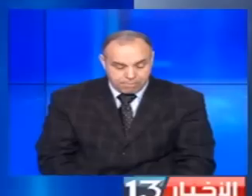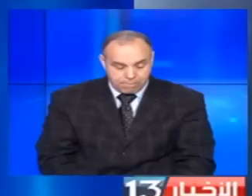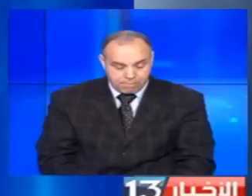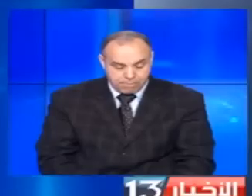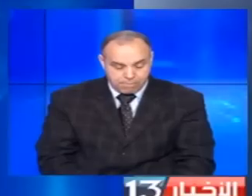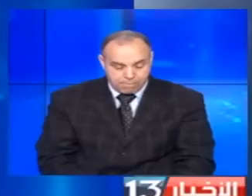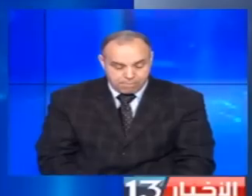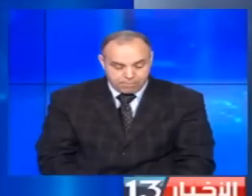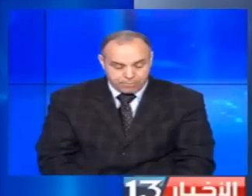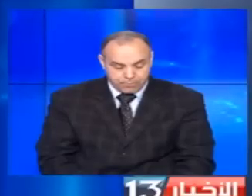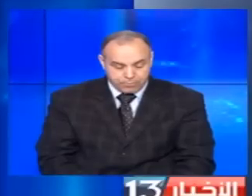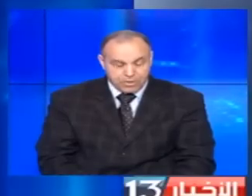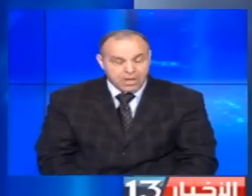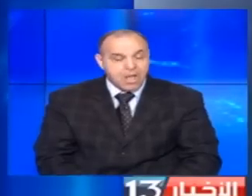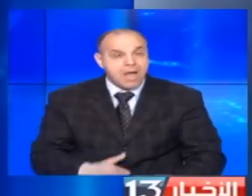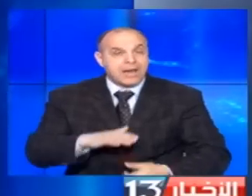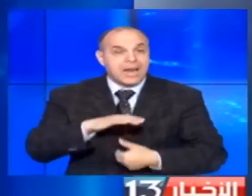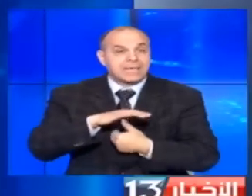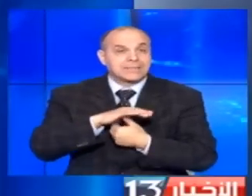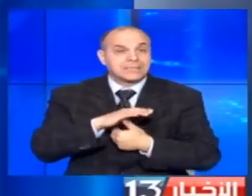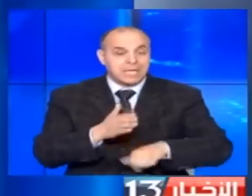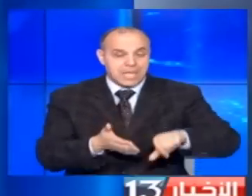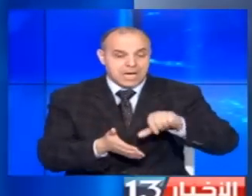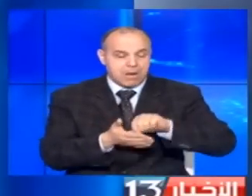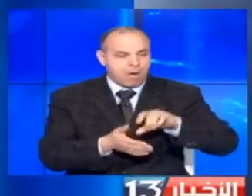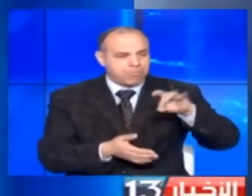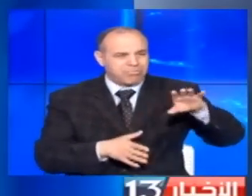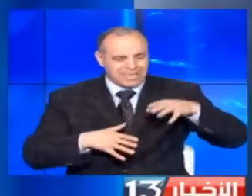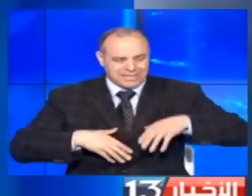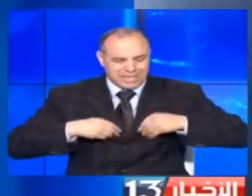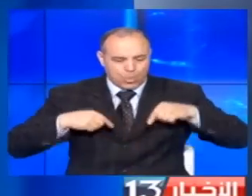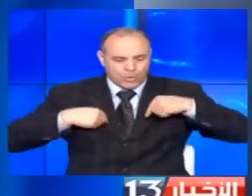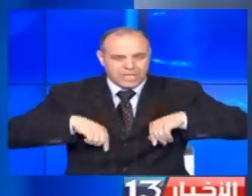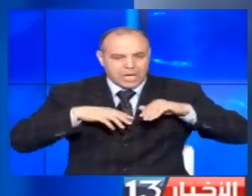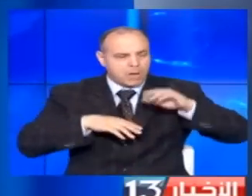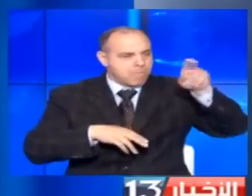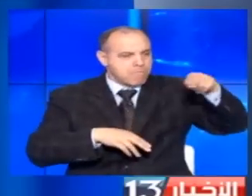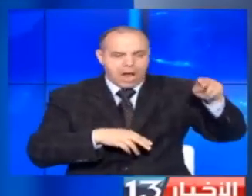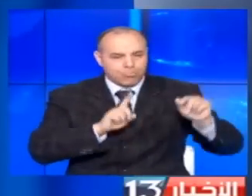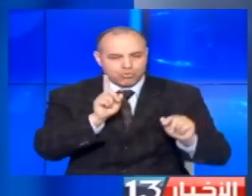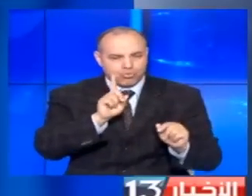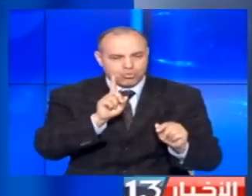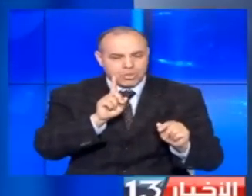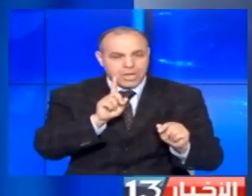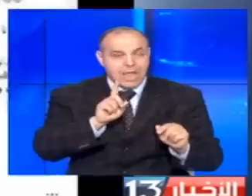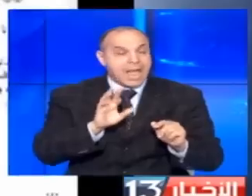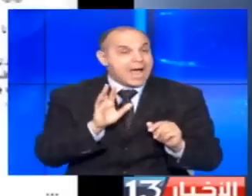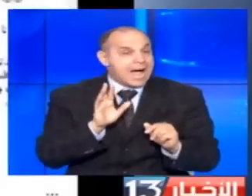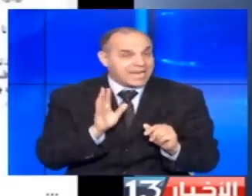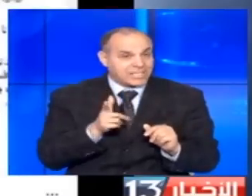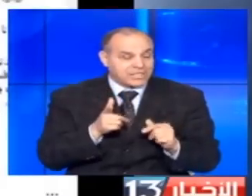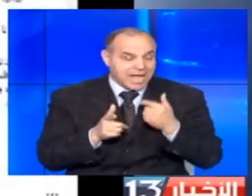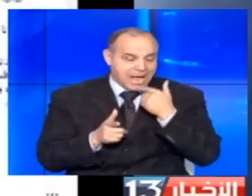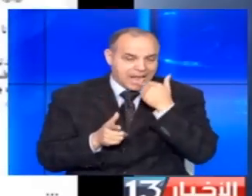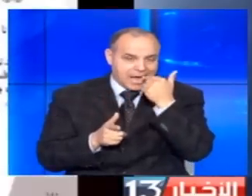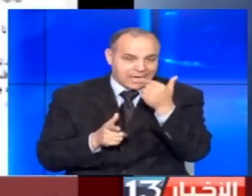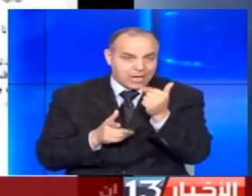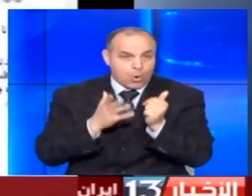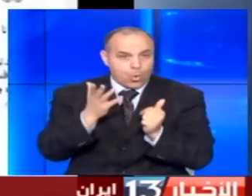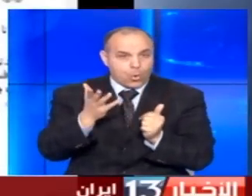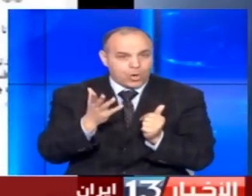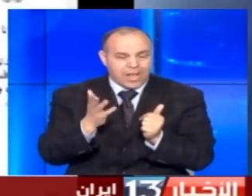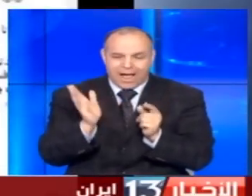الامن رفض الرئيس الايراني حسن روحاني استقاله وزير الخارجيه محمد جواد ظريف قائلا انها